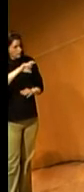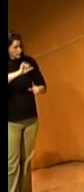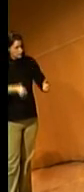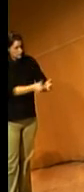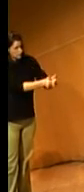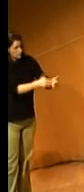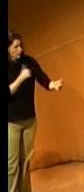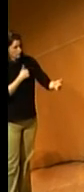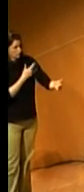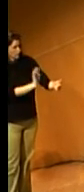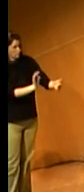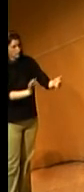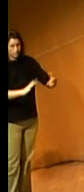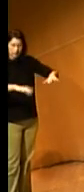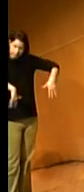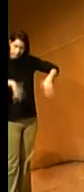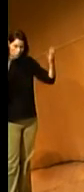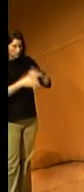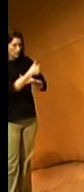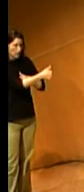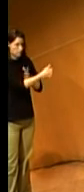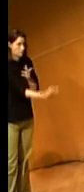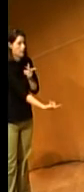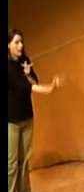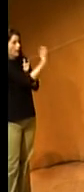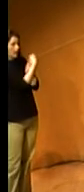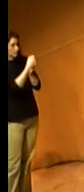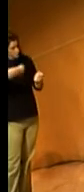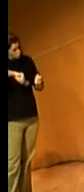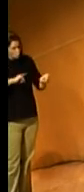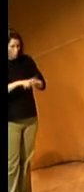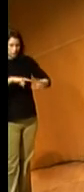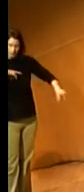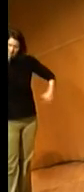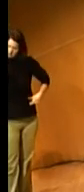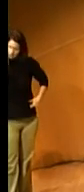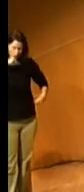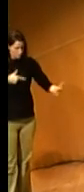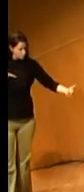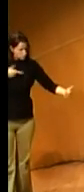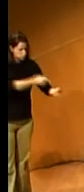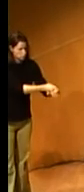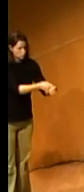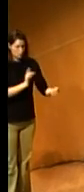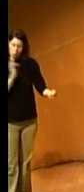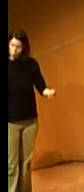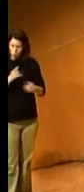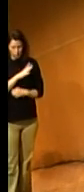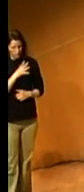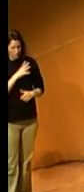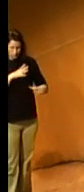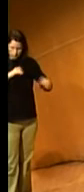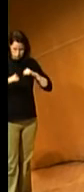peu importe, elle s'adapte et nous mettons tout en œuvre pour adapter aussi. Les professeurs mettent tout en œuvre pour